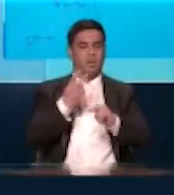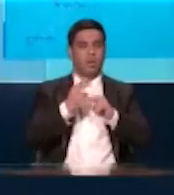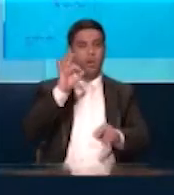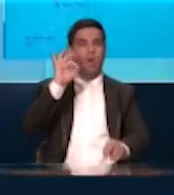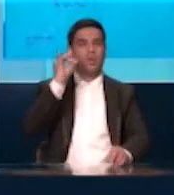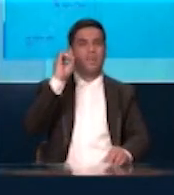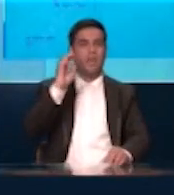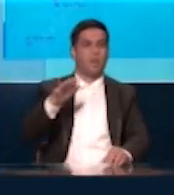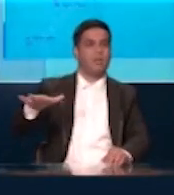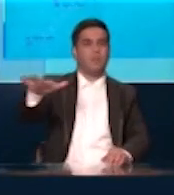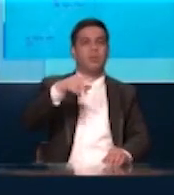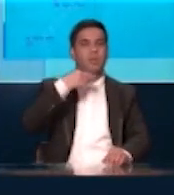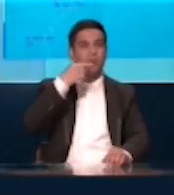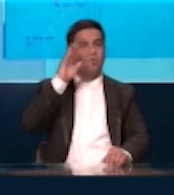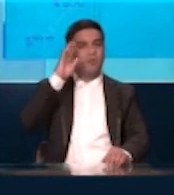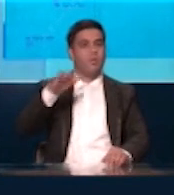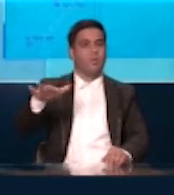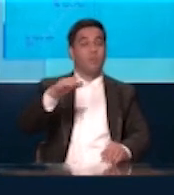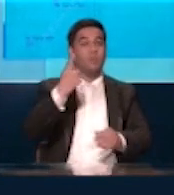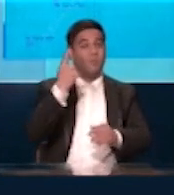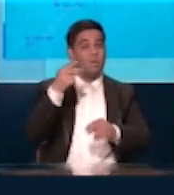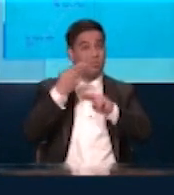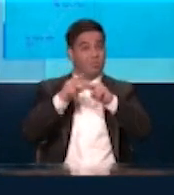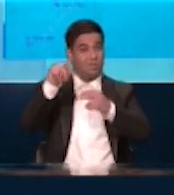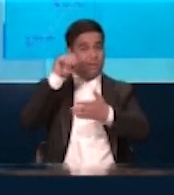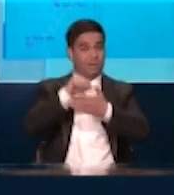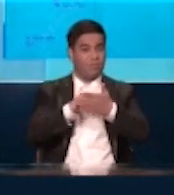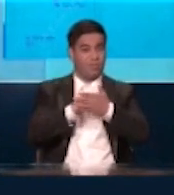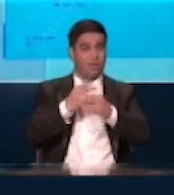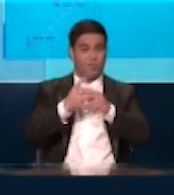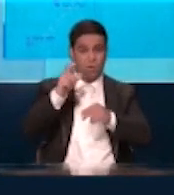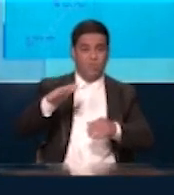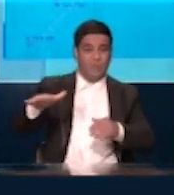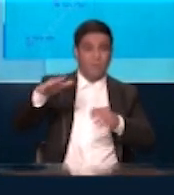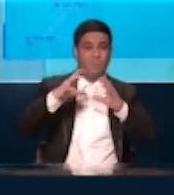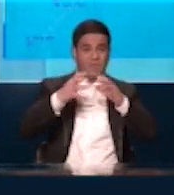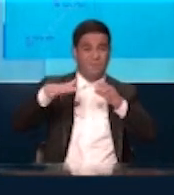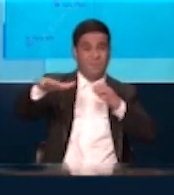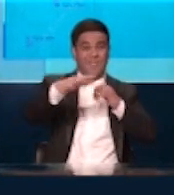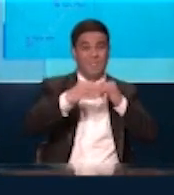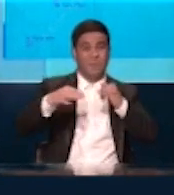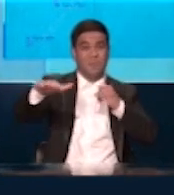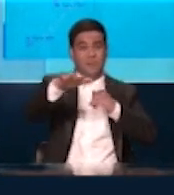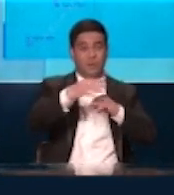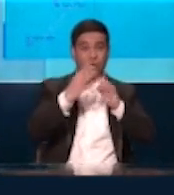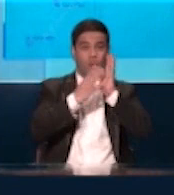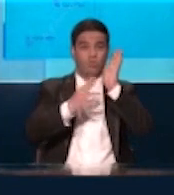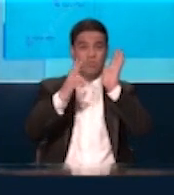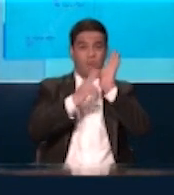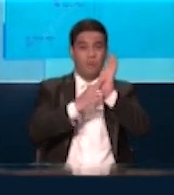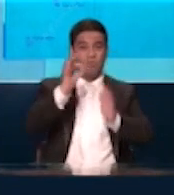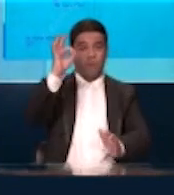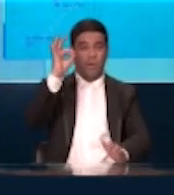uchun Okeaniya deb nom berildi? Buning sababi shundan iboratki, egallagan maydoniga ko'ra 98%